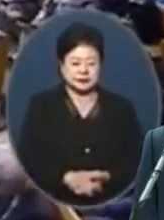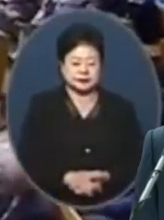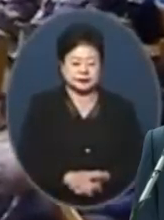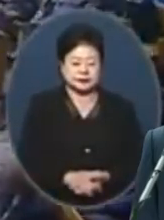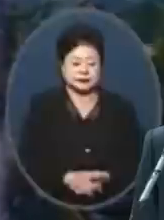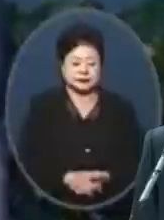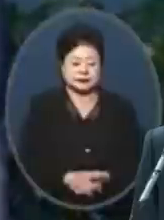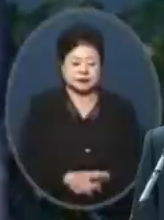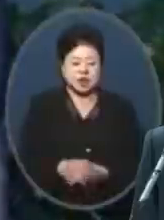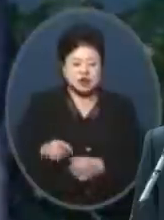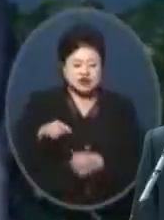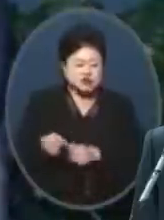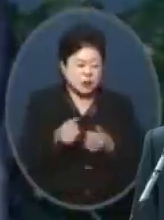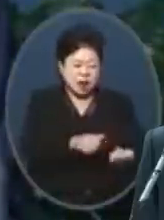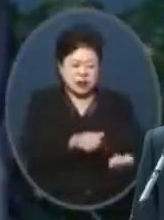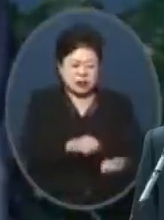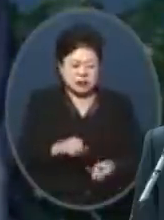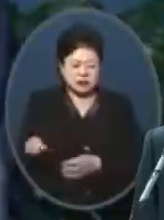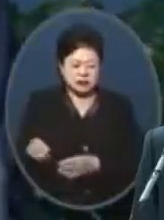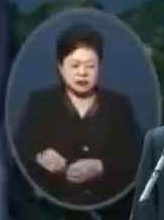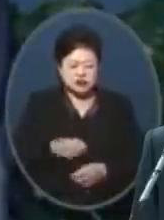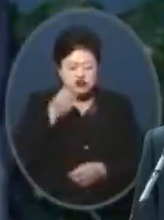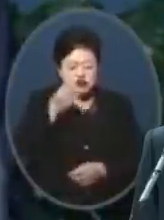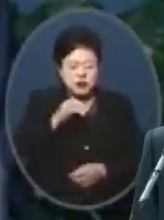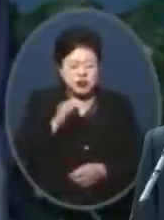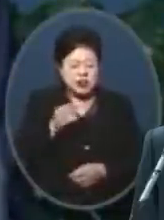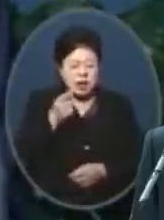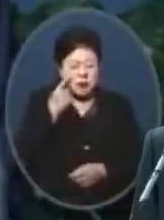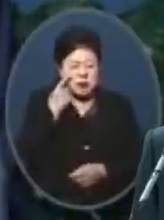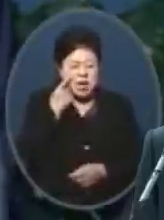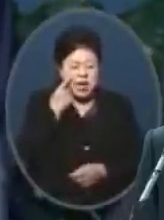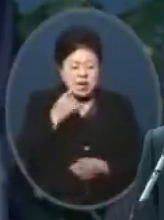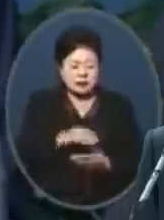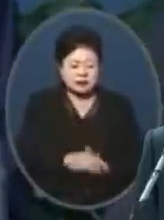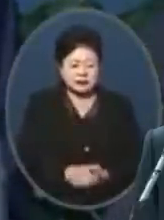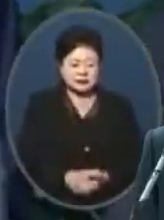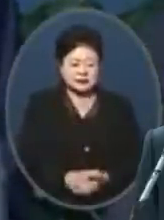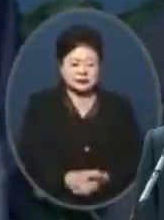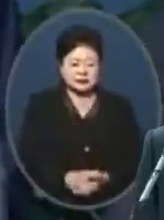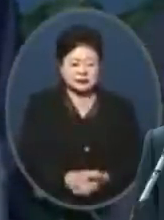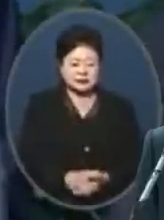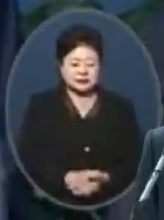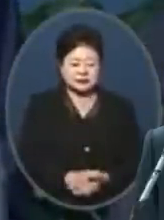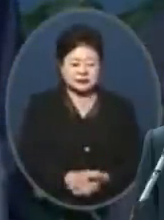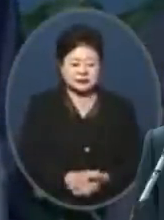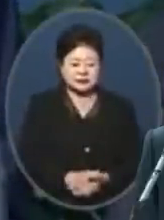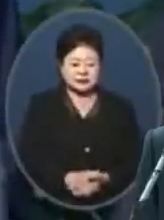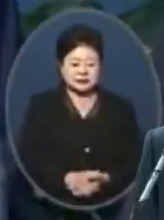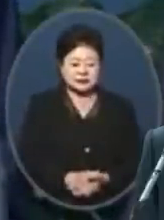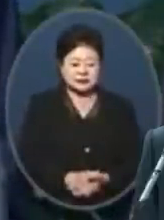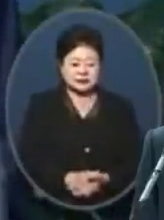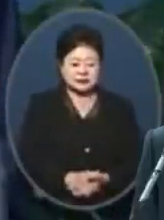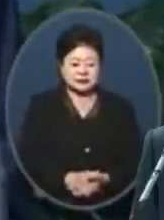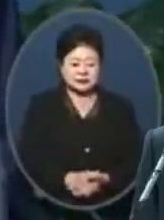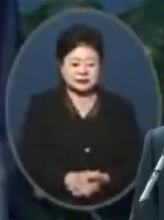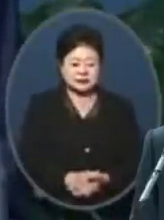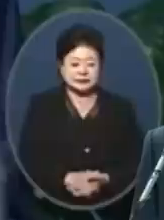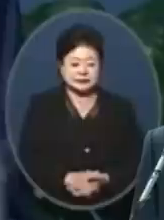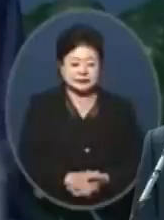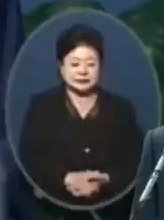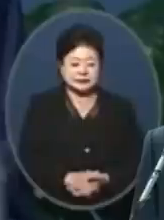우리 쟤를 죽여버려 꿈이 어떻게 되는지 보자. And they said, "Let us kill him and see what will happen to his